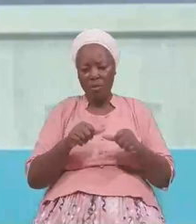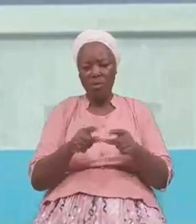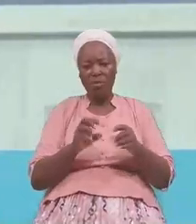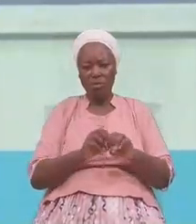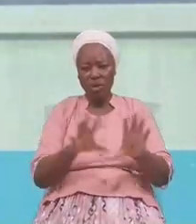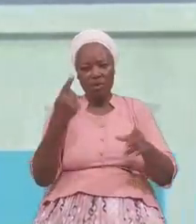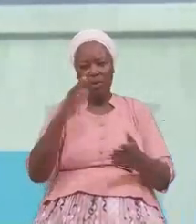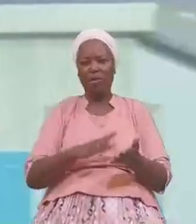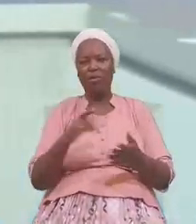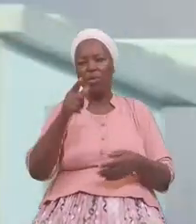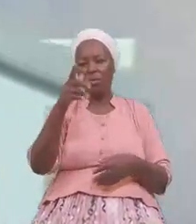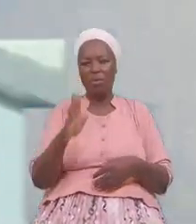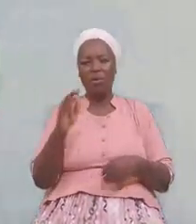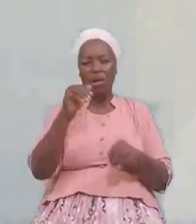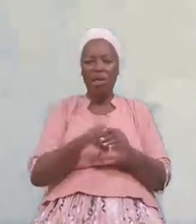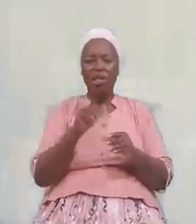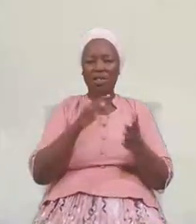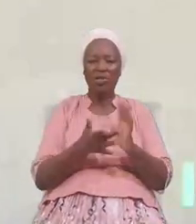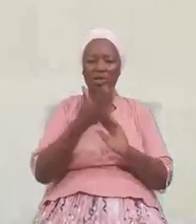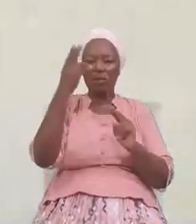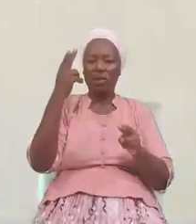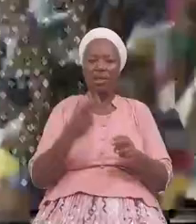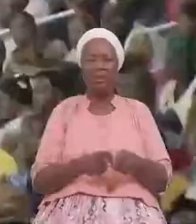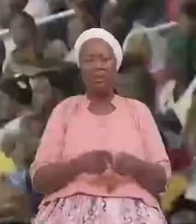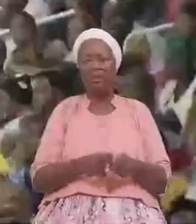être radieuse pour la gloire de Dieu au nom de Jésus.